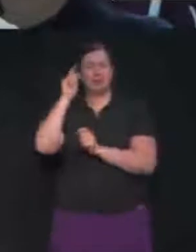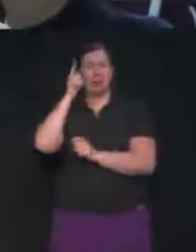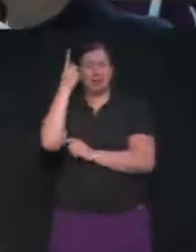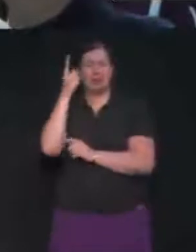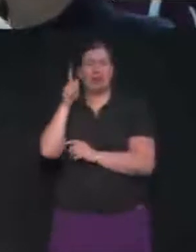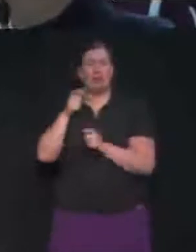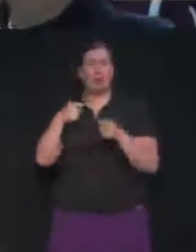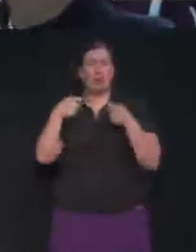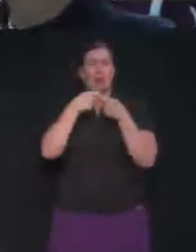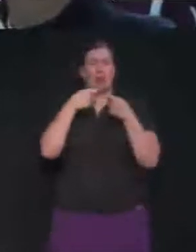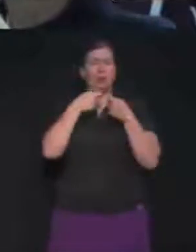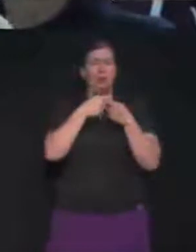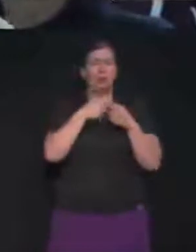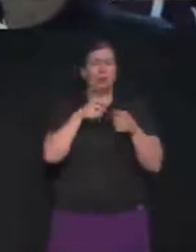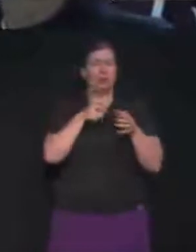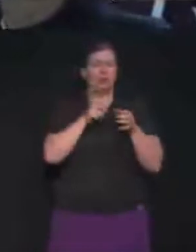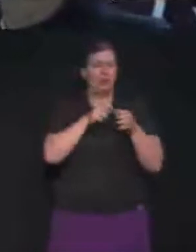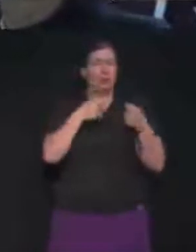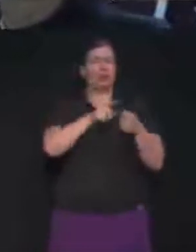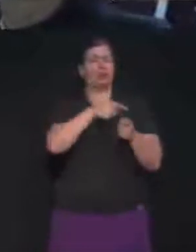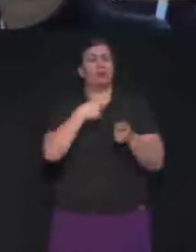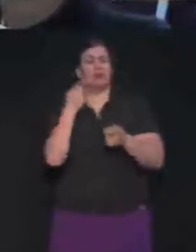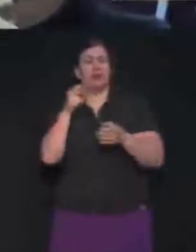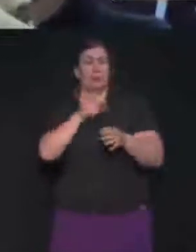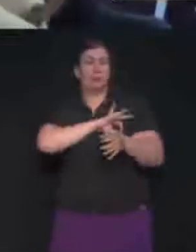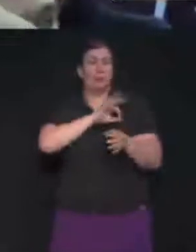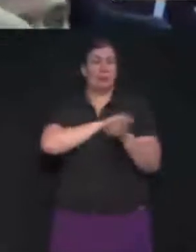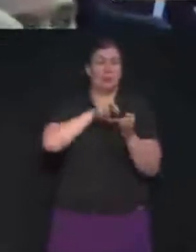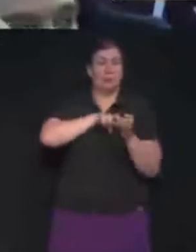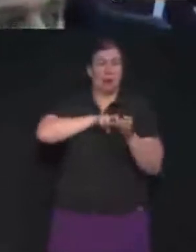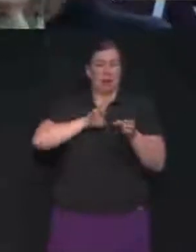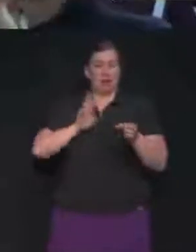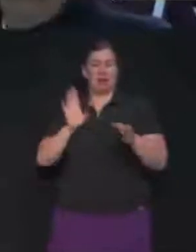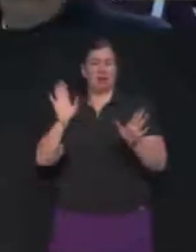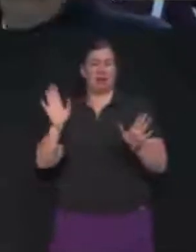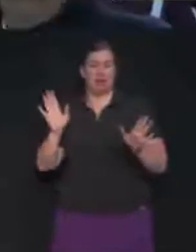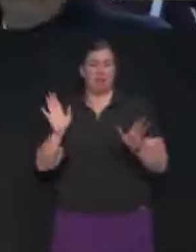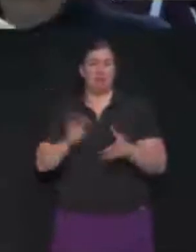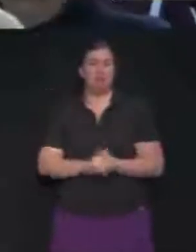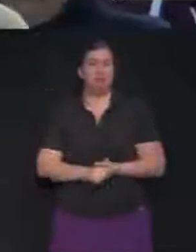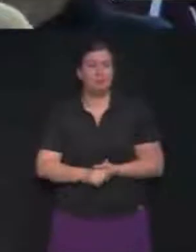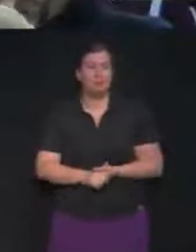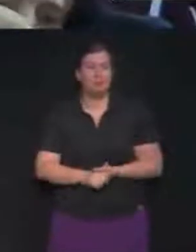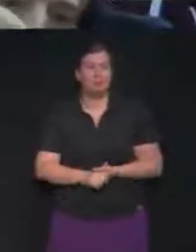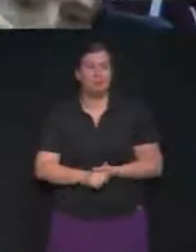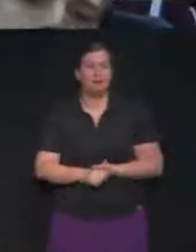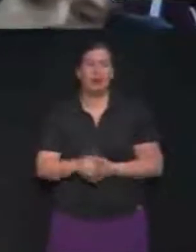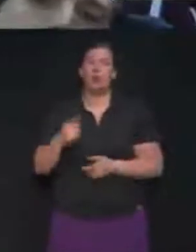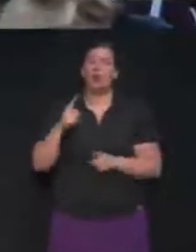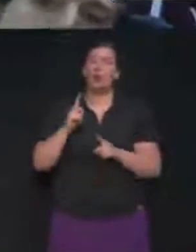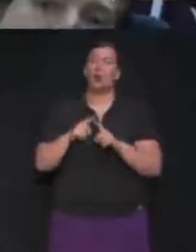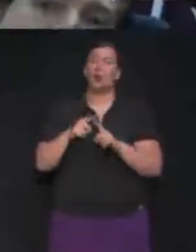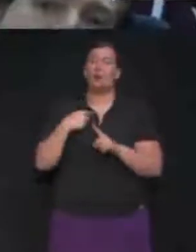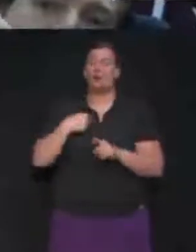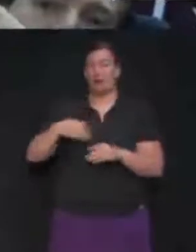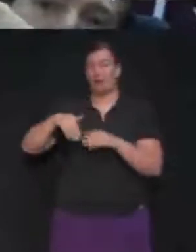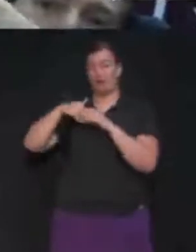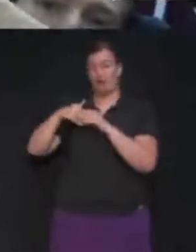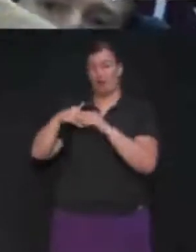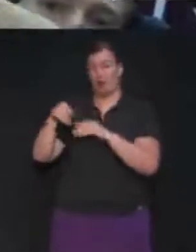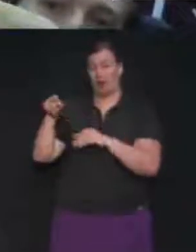Piratenpartei ausgetreten wegen vieler vieler voll an trollangriffe und ein Freund von mir